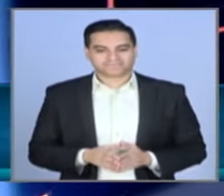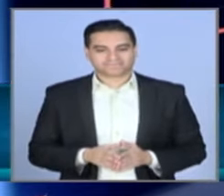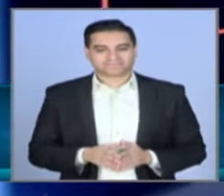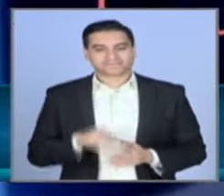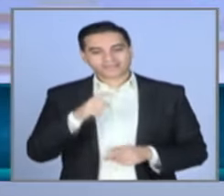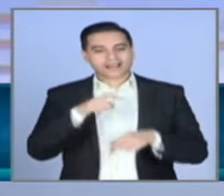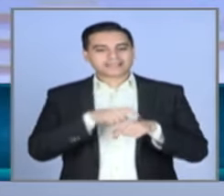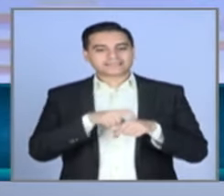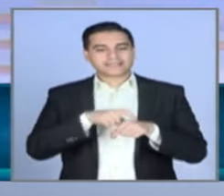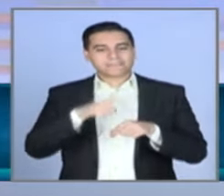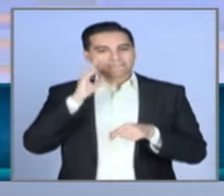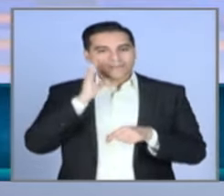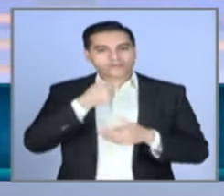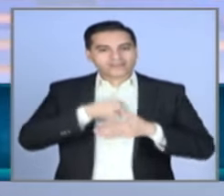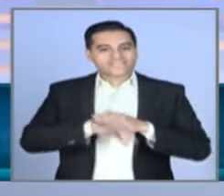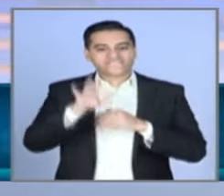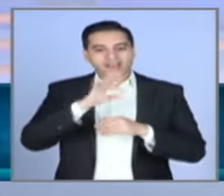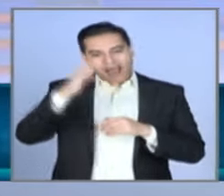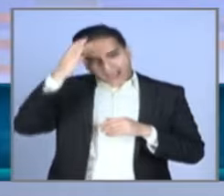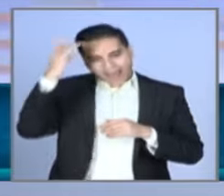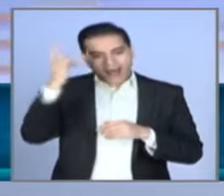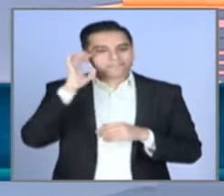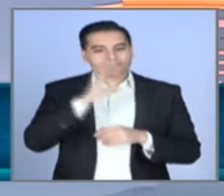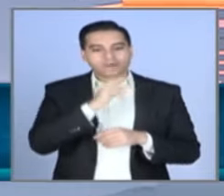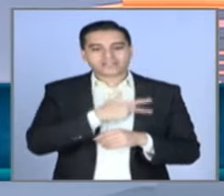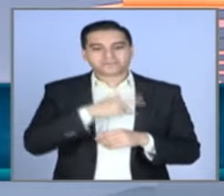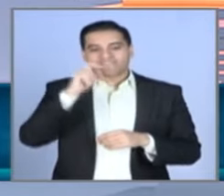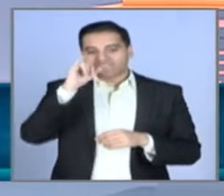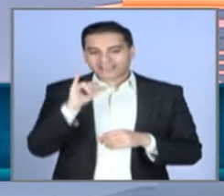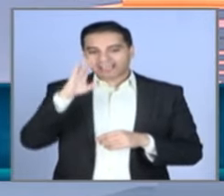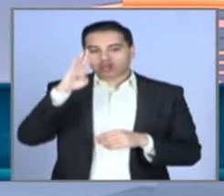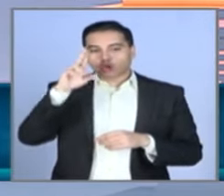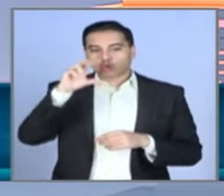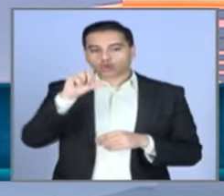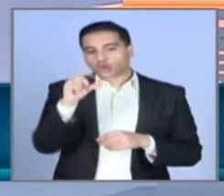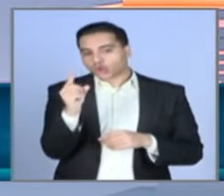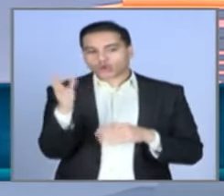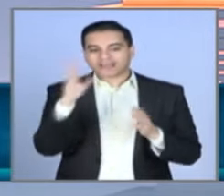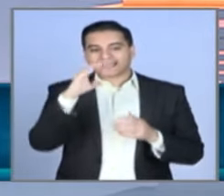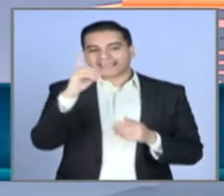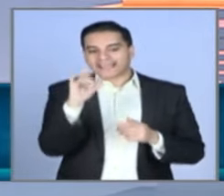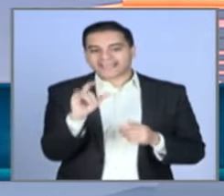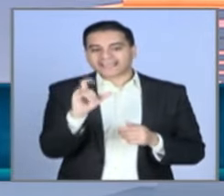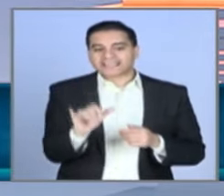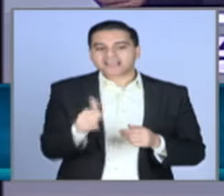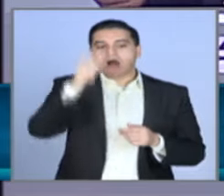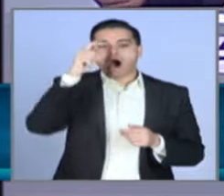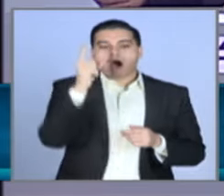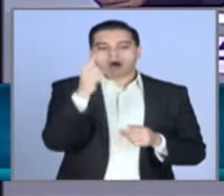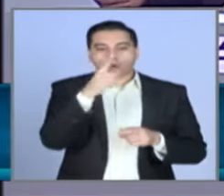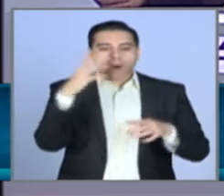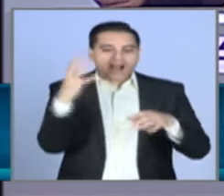ما هي جنسية العالم فيكتور غرينيار مكتشف تفاعل